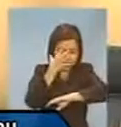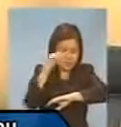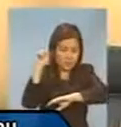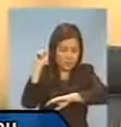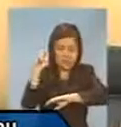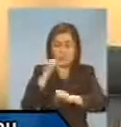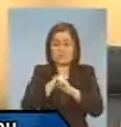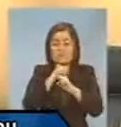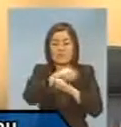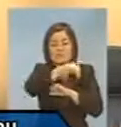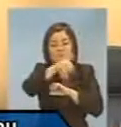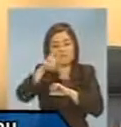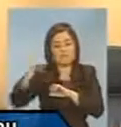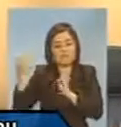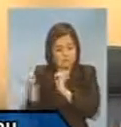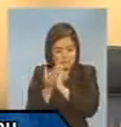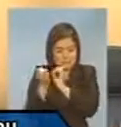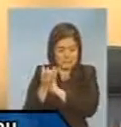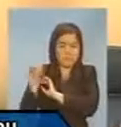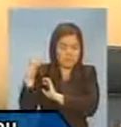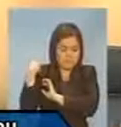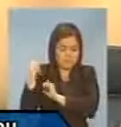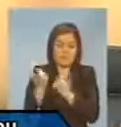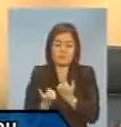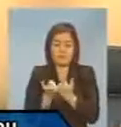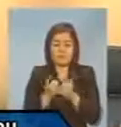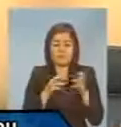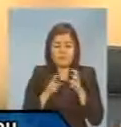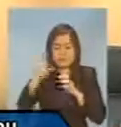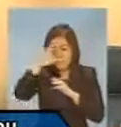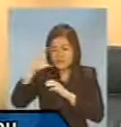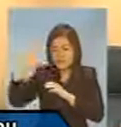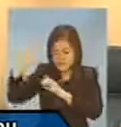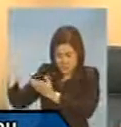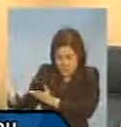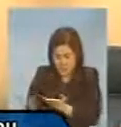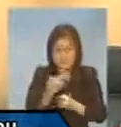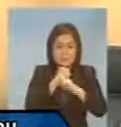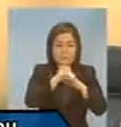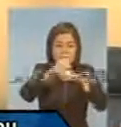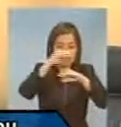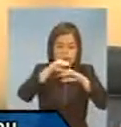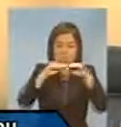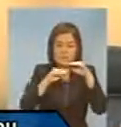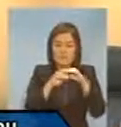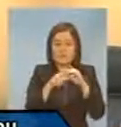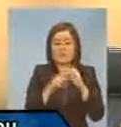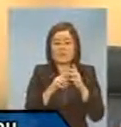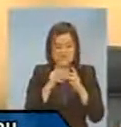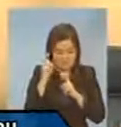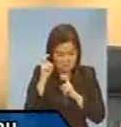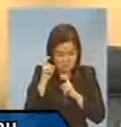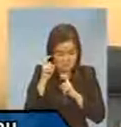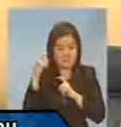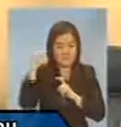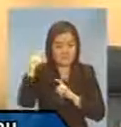1,800 ถึง 2,000 บาทนะ ใช่ครับ 1,800 ถึง 2,000 บาทนะ ครับ ซึ่งคุณกนกวงตระงานก็เป็นห่วงว่าแล้วใครจะมา